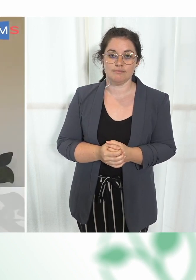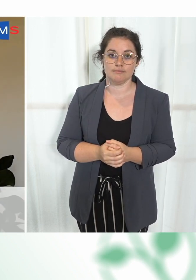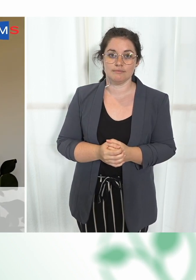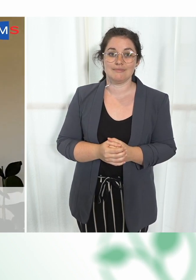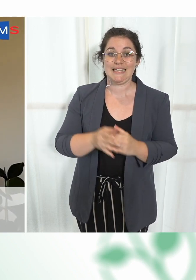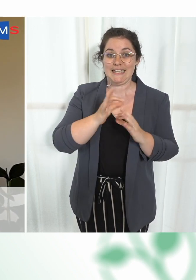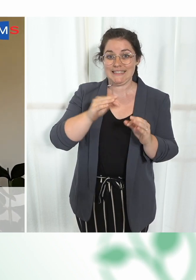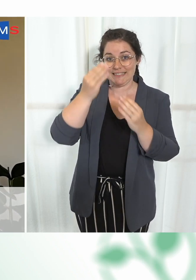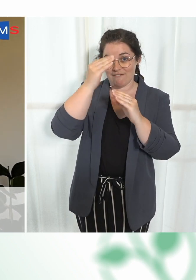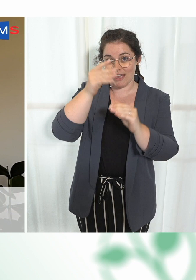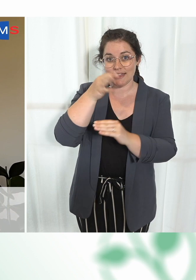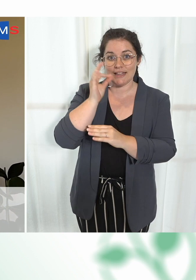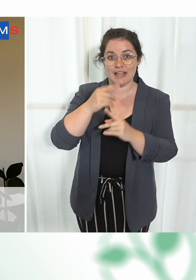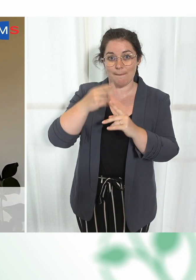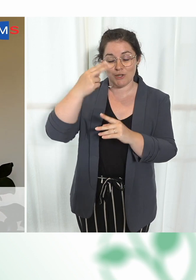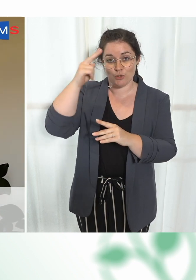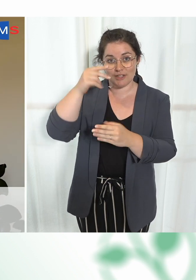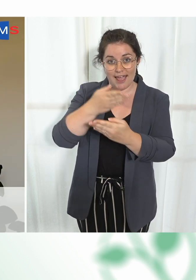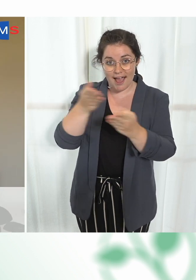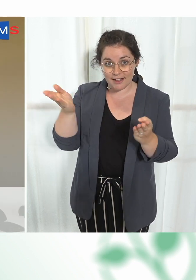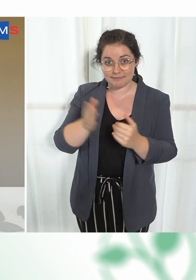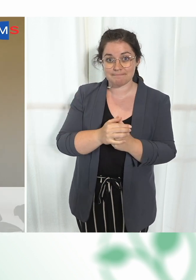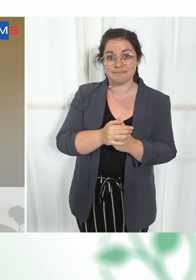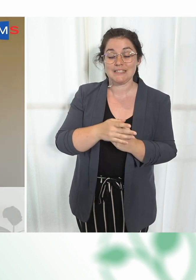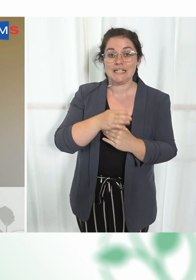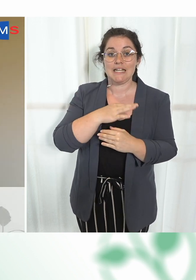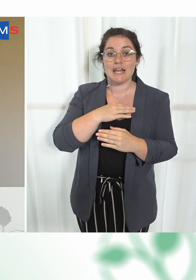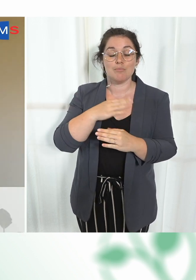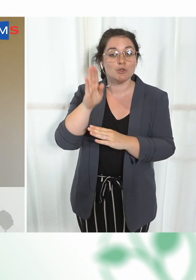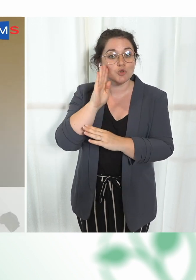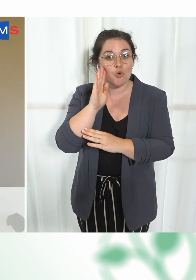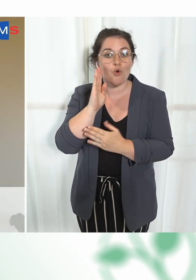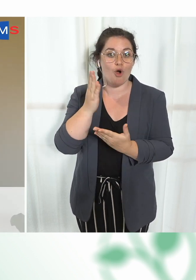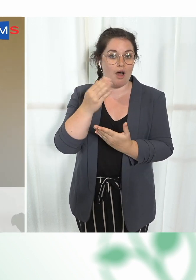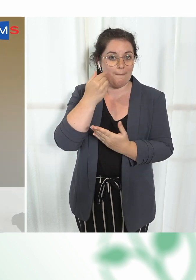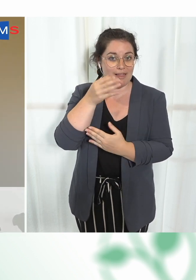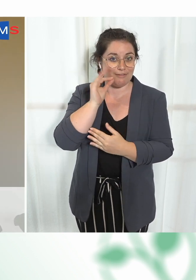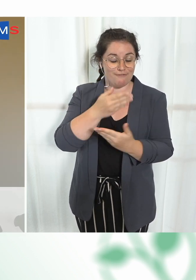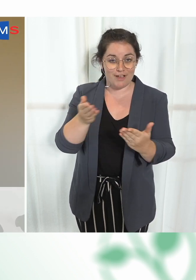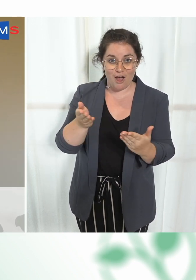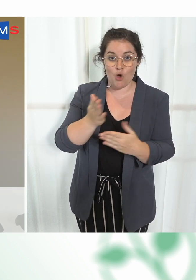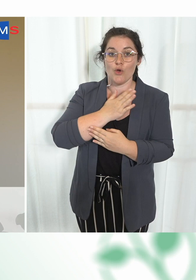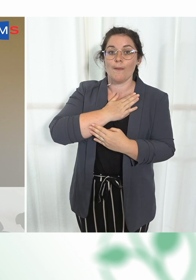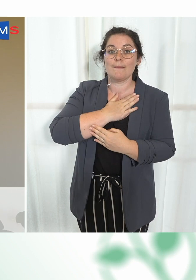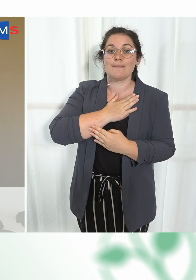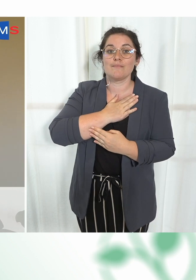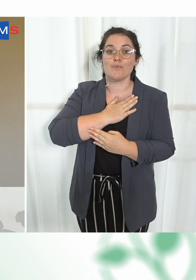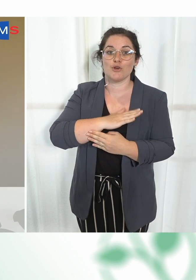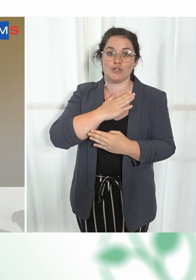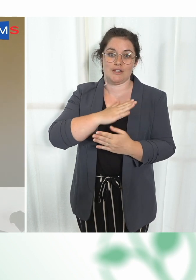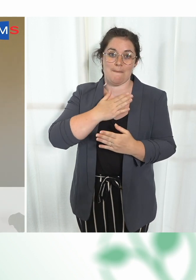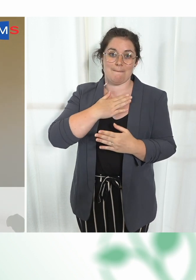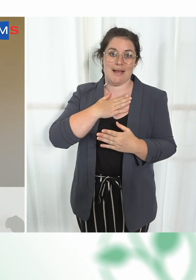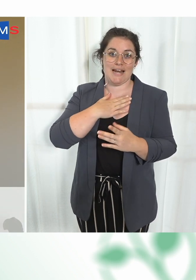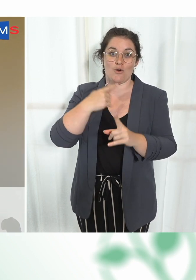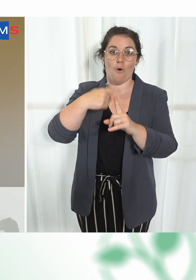Sehr verehrten Damen und Herren der Essel Foundation, liebe Zuhörer und Zuhörerinnen, ich möchte gerne meinen